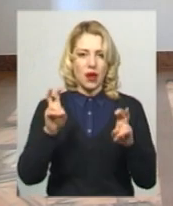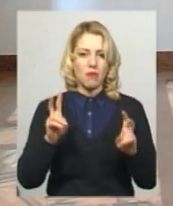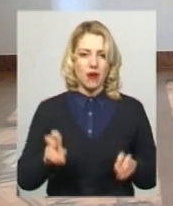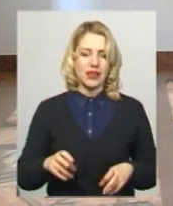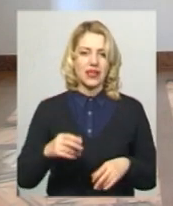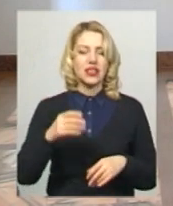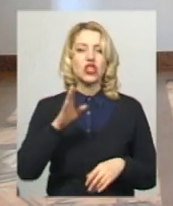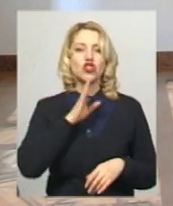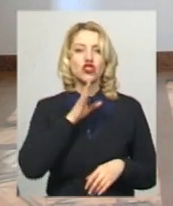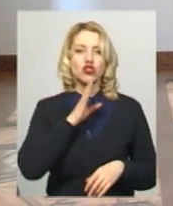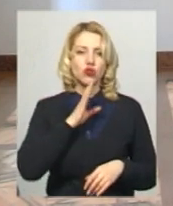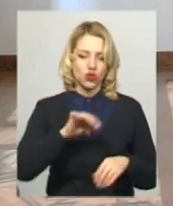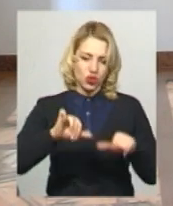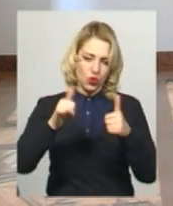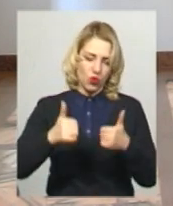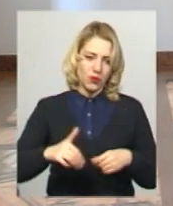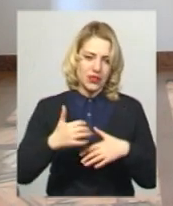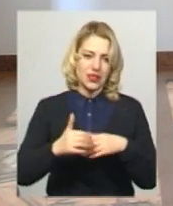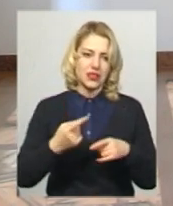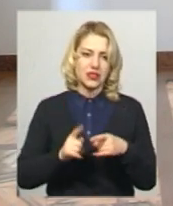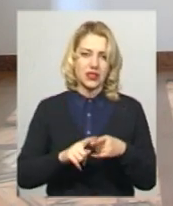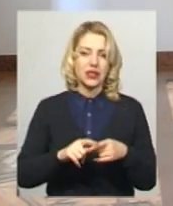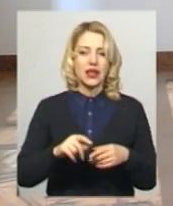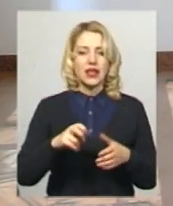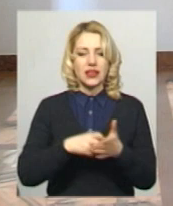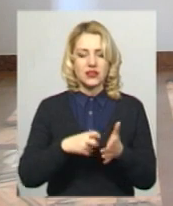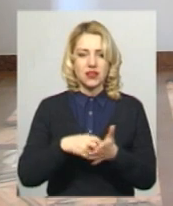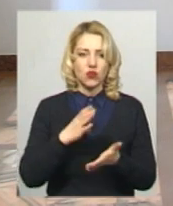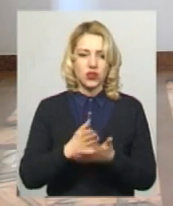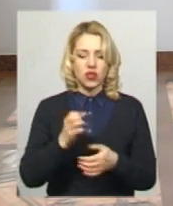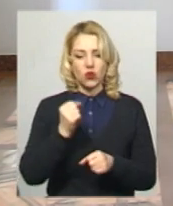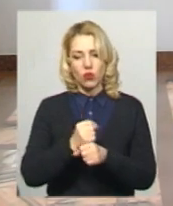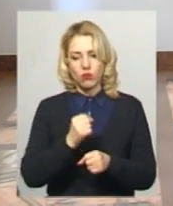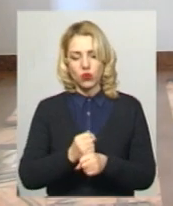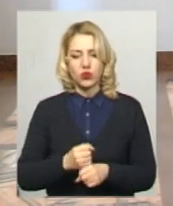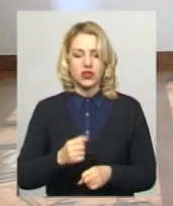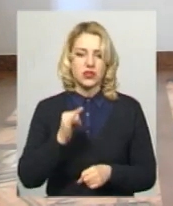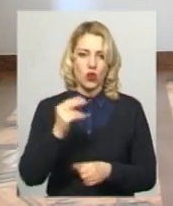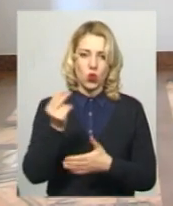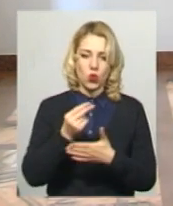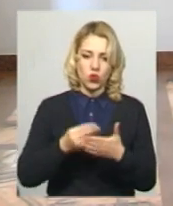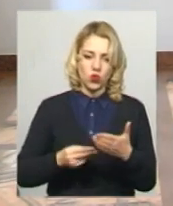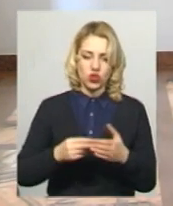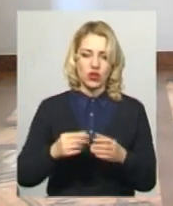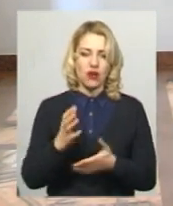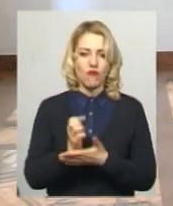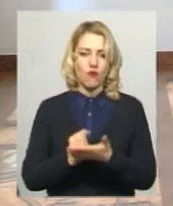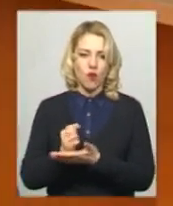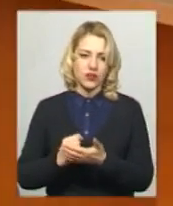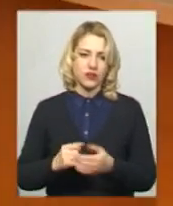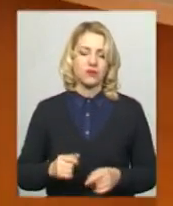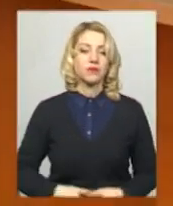у творчості художника. Серед цих листівок є як і роботи з фондів художнього музею, так і роботи з приватної колекції